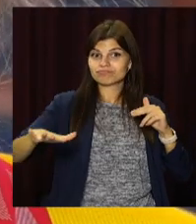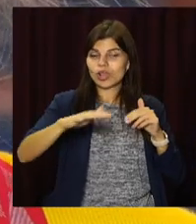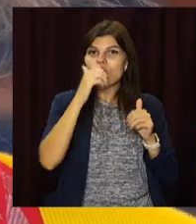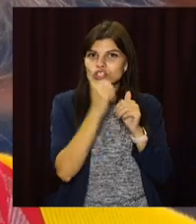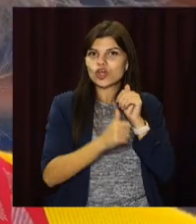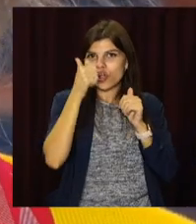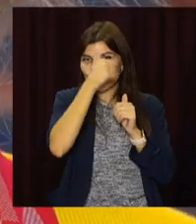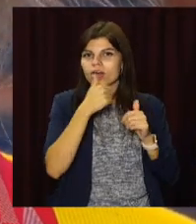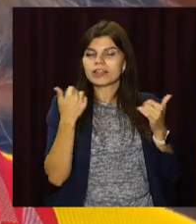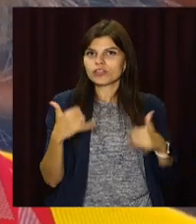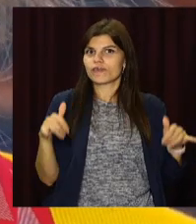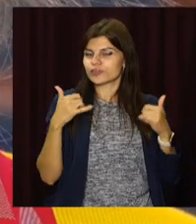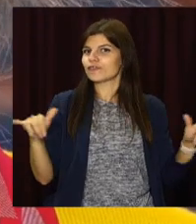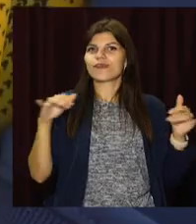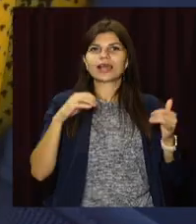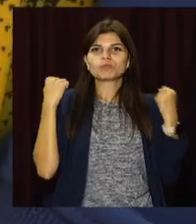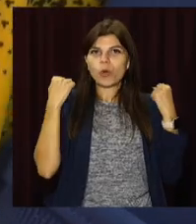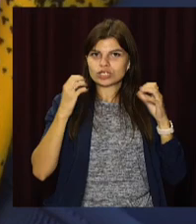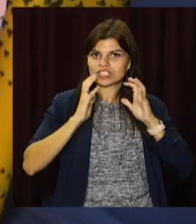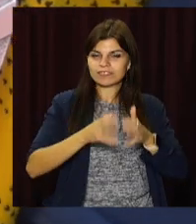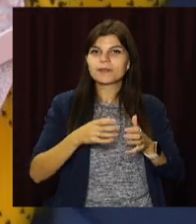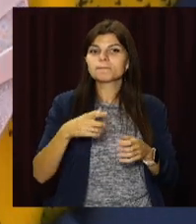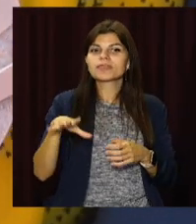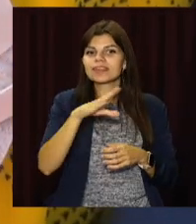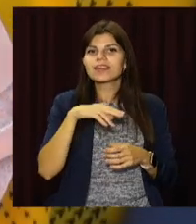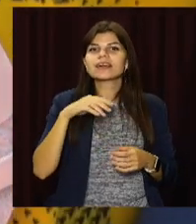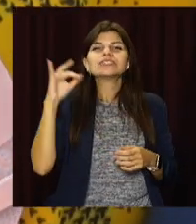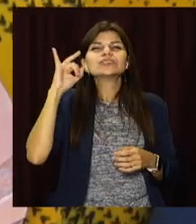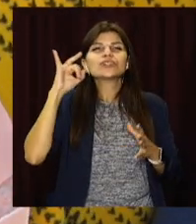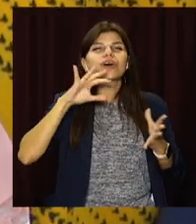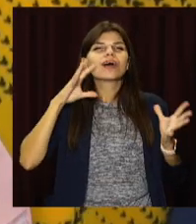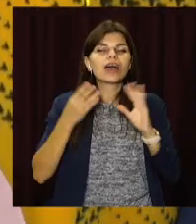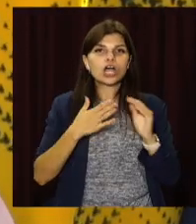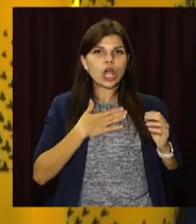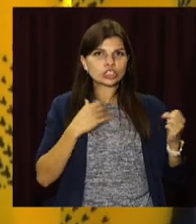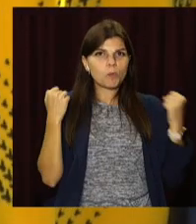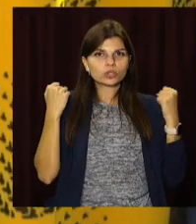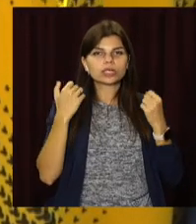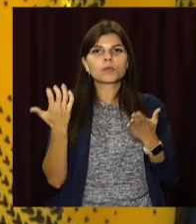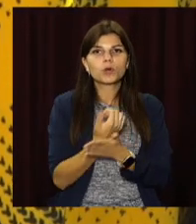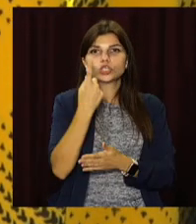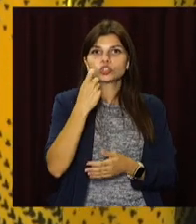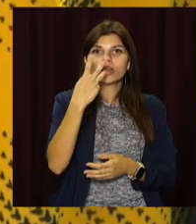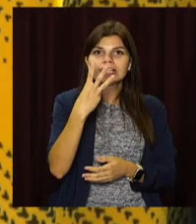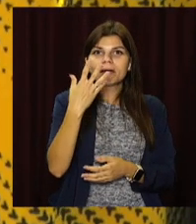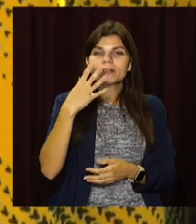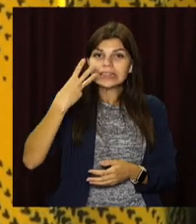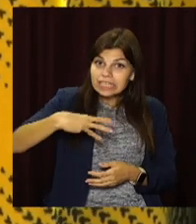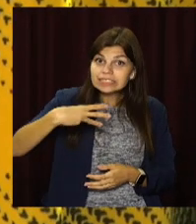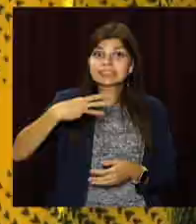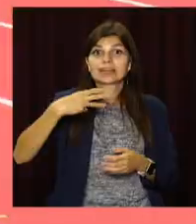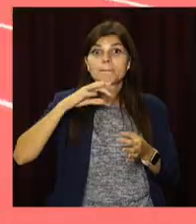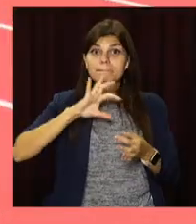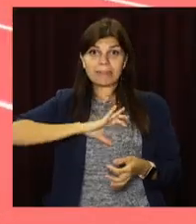щороку продовжують дивувати спортивний світ. За всю історію літніх паралімпійських ігор наші спортсмени завоювали 130 медалей